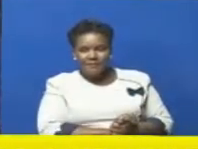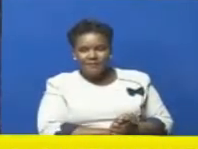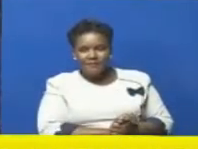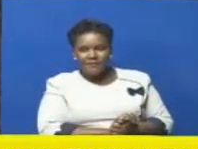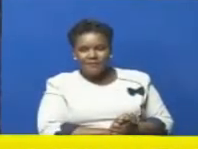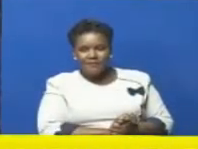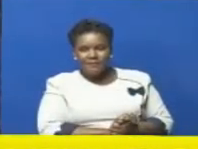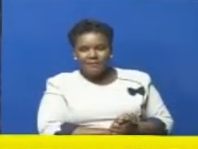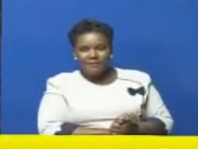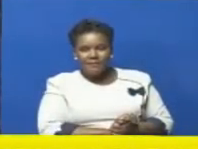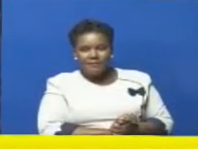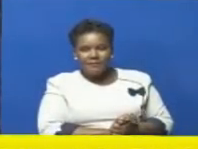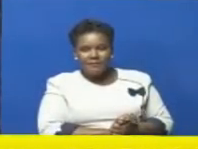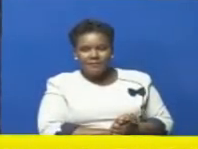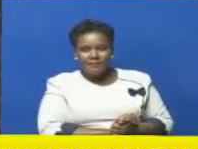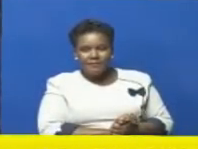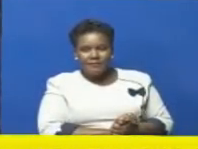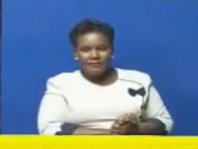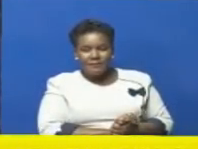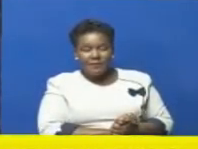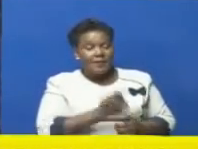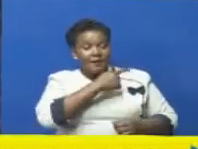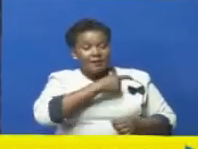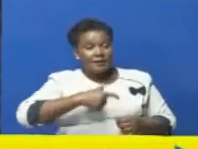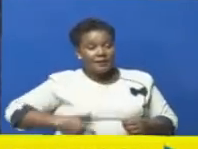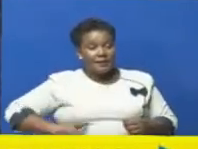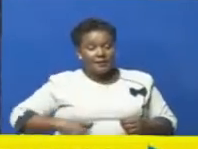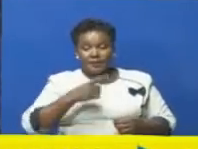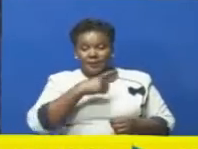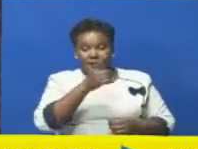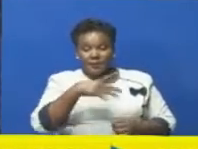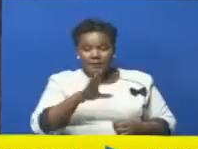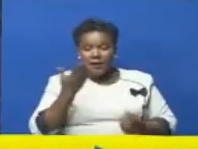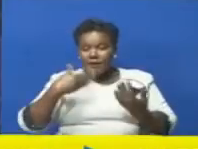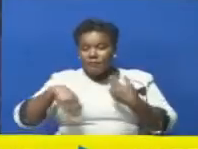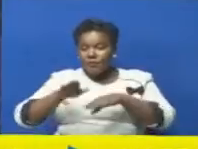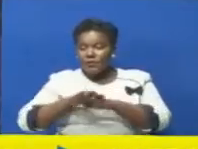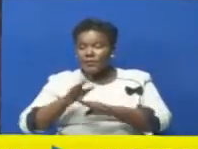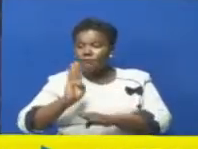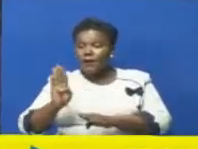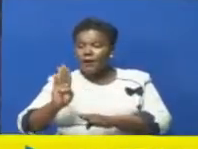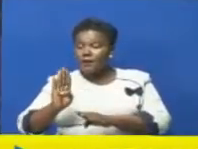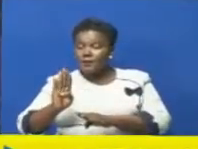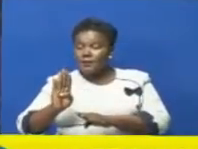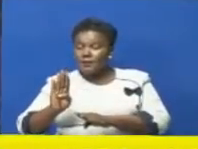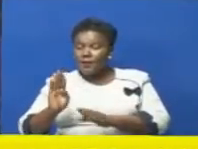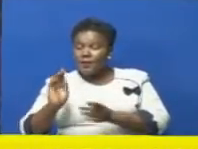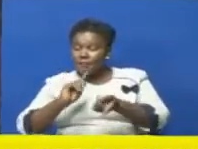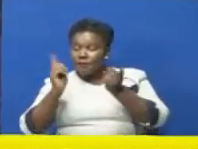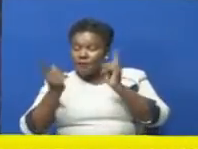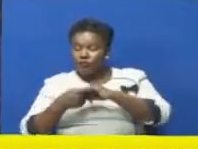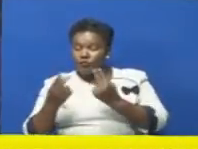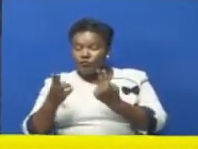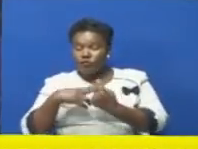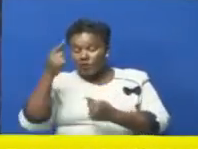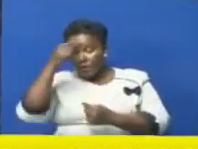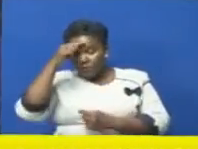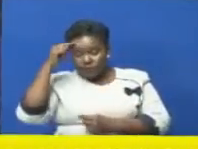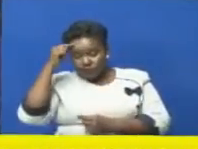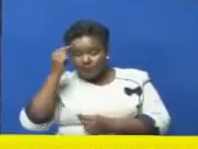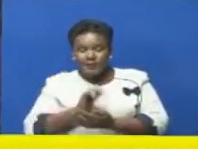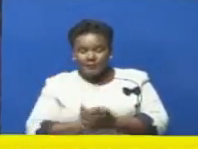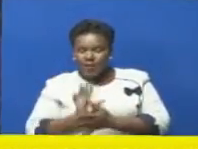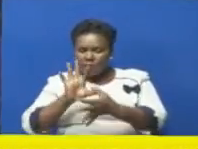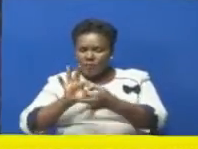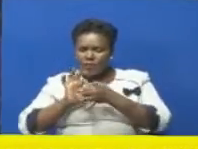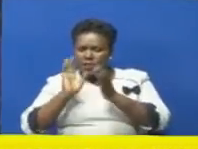Unguja. Tukianza na taarifa ya Rais wa Zanzibar na mwenyekiti wa Baraza la Mapinduzi Dr. Hussein Ali Mwinyi ameungana na waumini wa